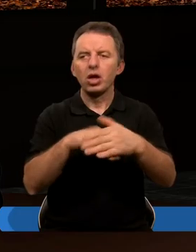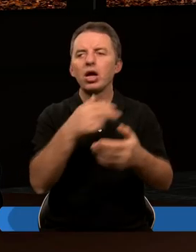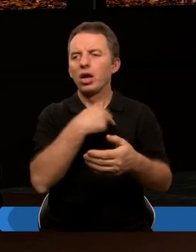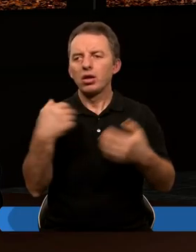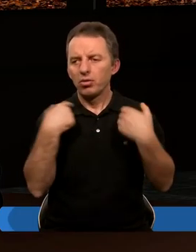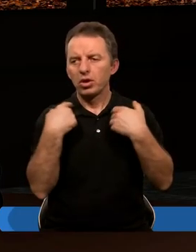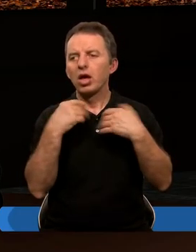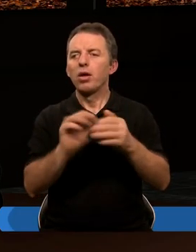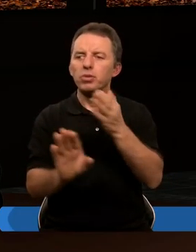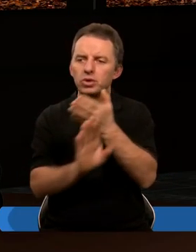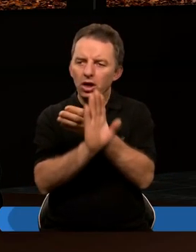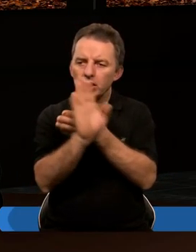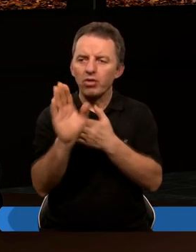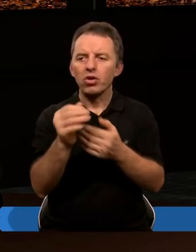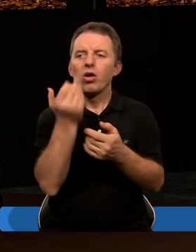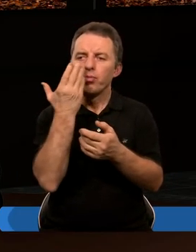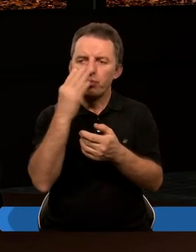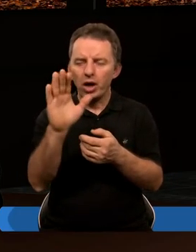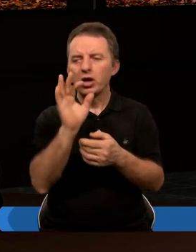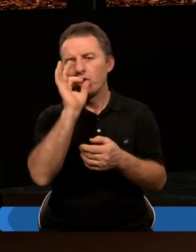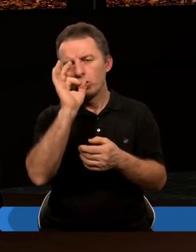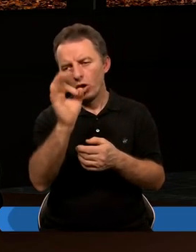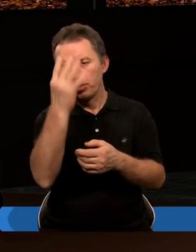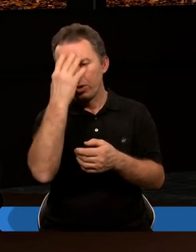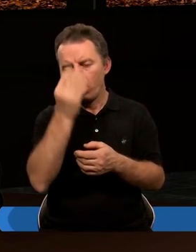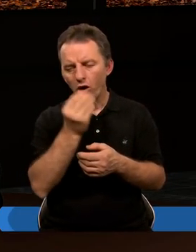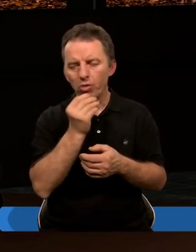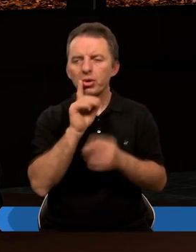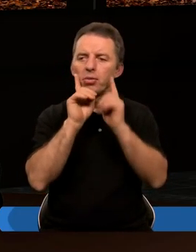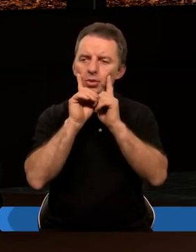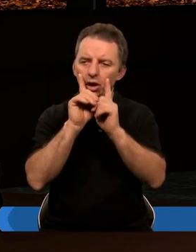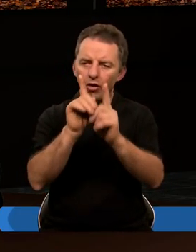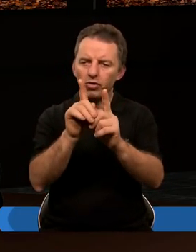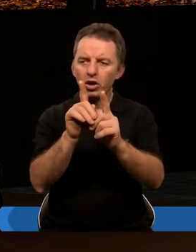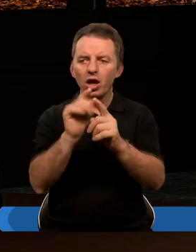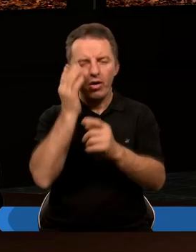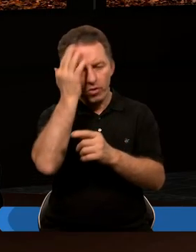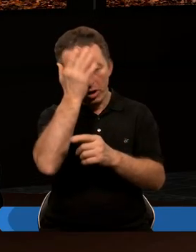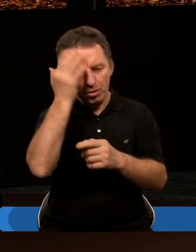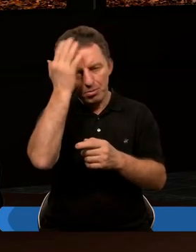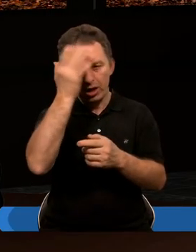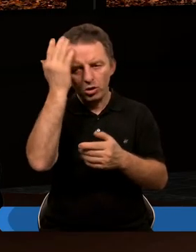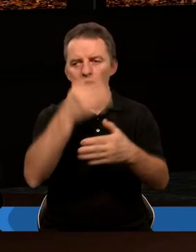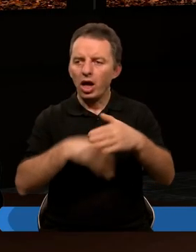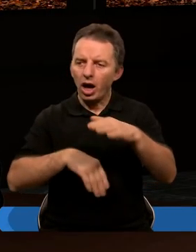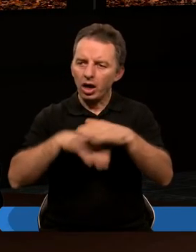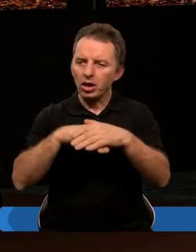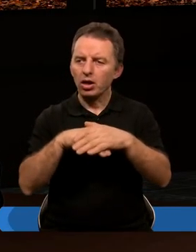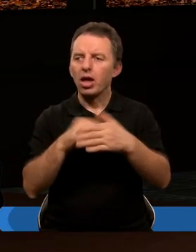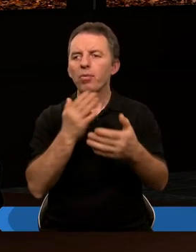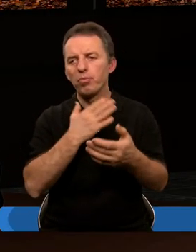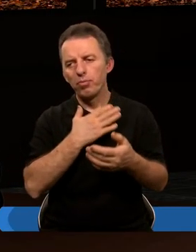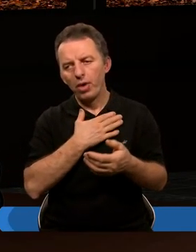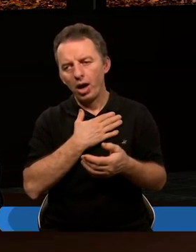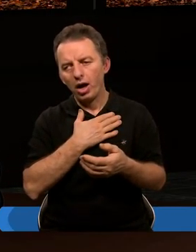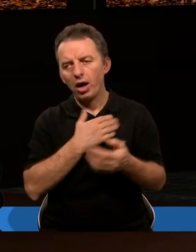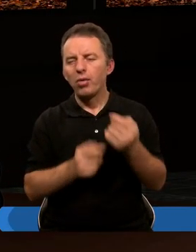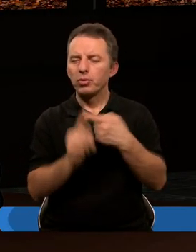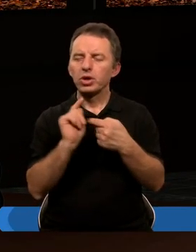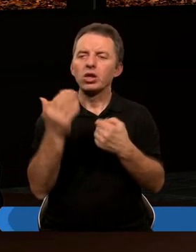Maksymilian rzeczywiście przedstawił taki bardzo dobry obraz, prawdziwy, taki wymarzony adopcji. Ja natomiast mam przez